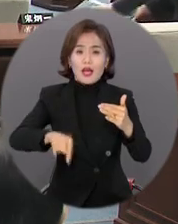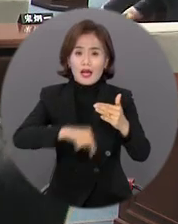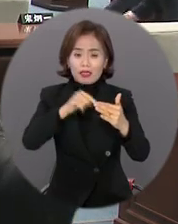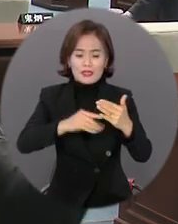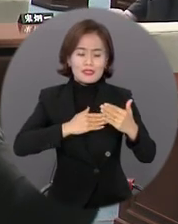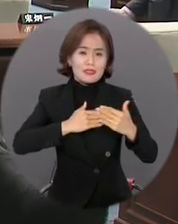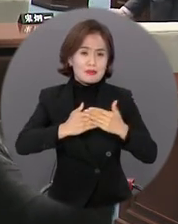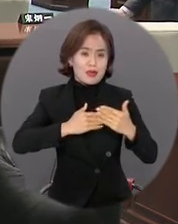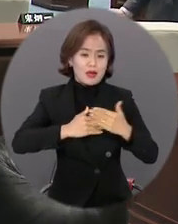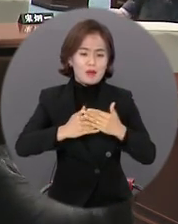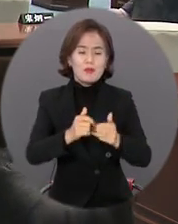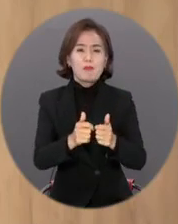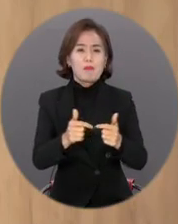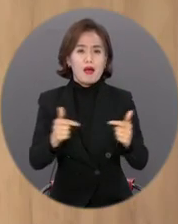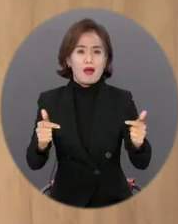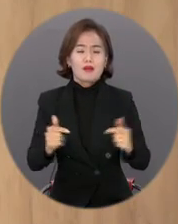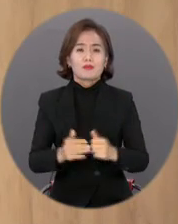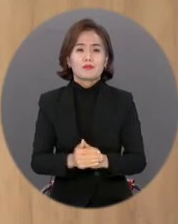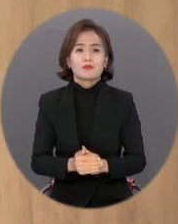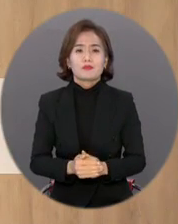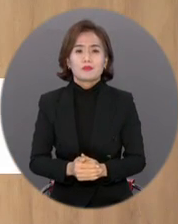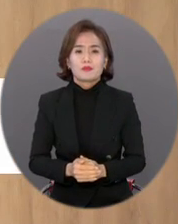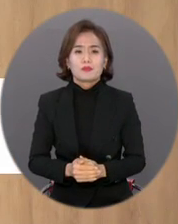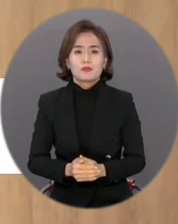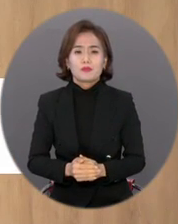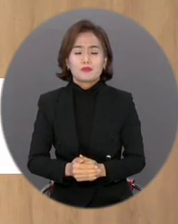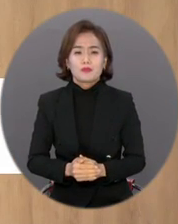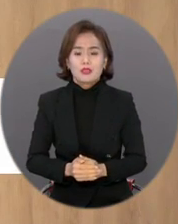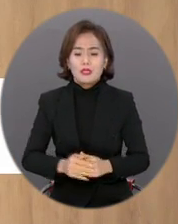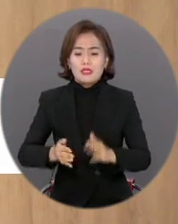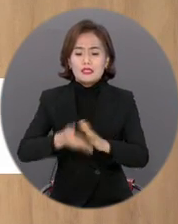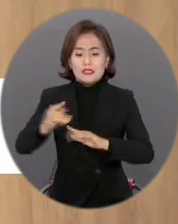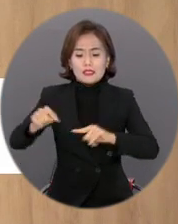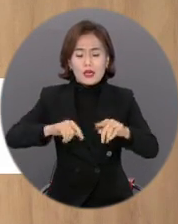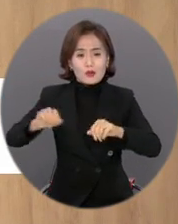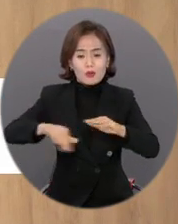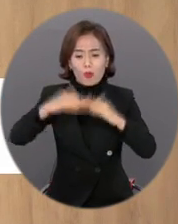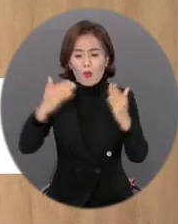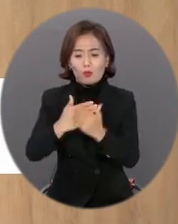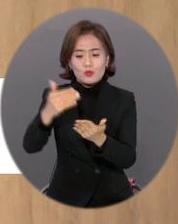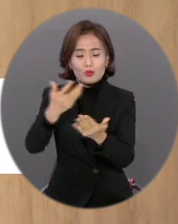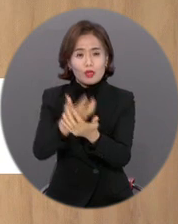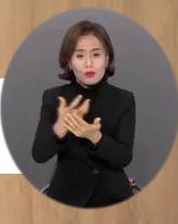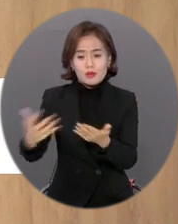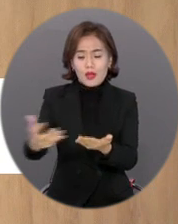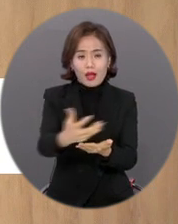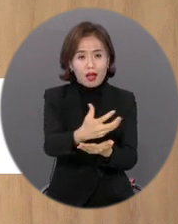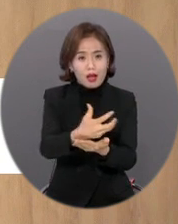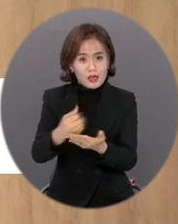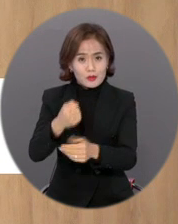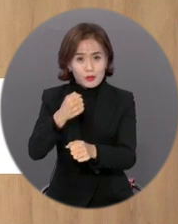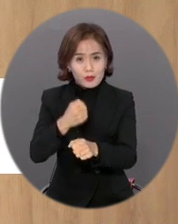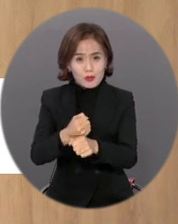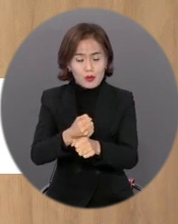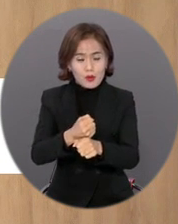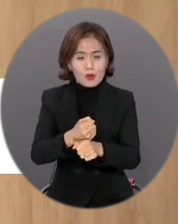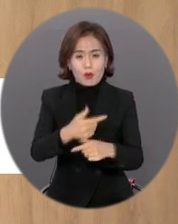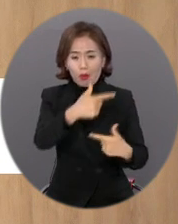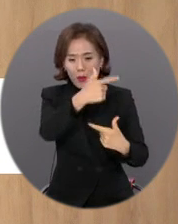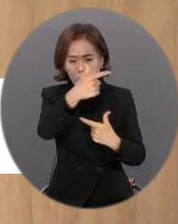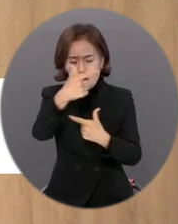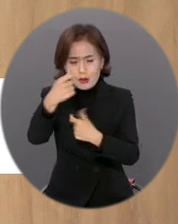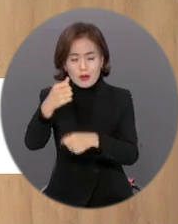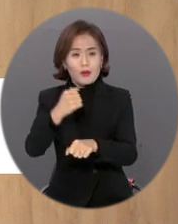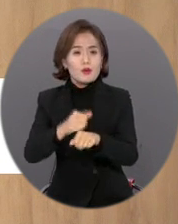사이에선 긴장감이 돌고 있습니다. 모든 그 의정활동했던 자료들을 다 취합을 해서 그 단계에 맞게끔